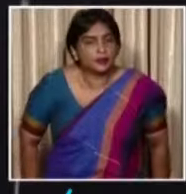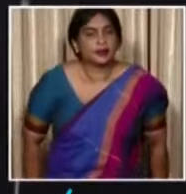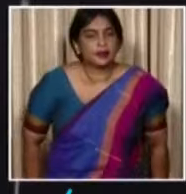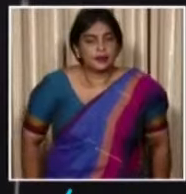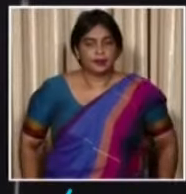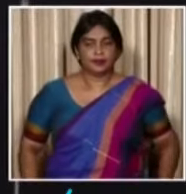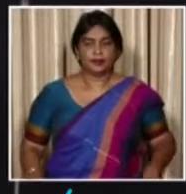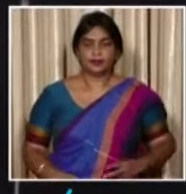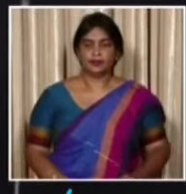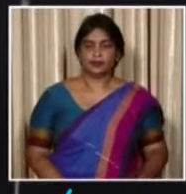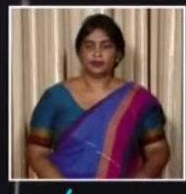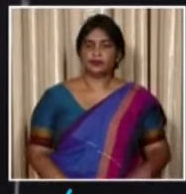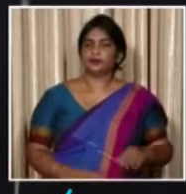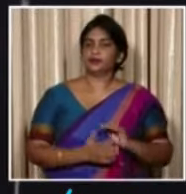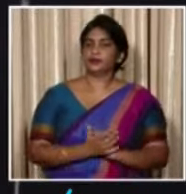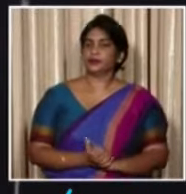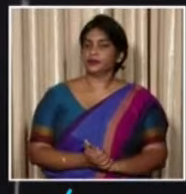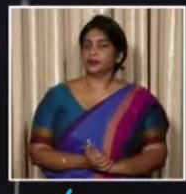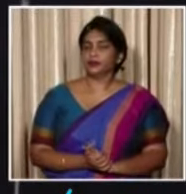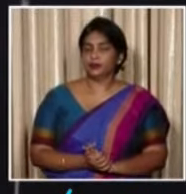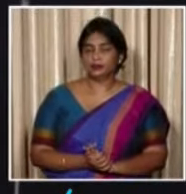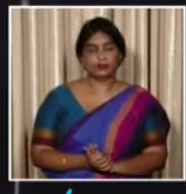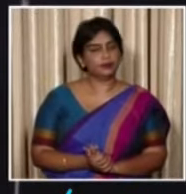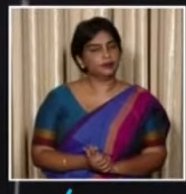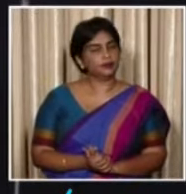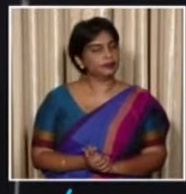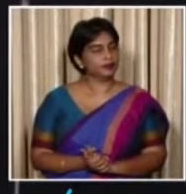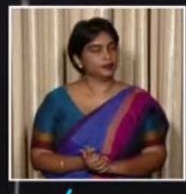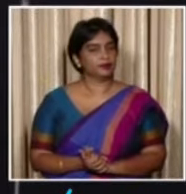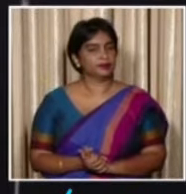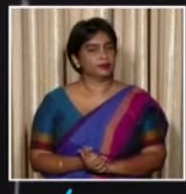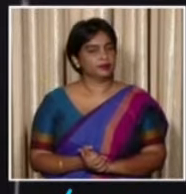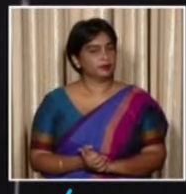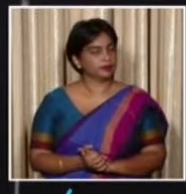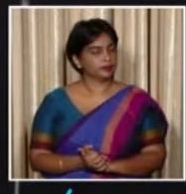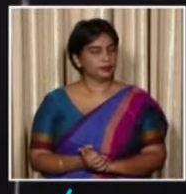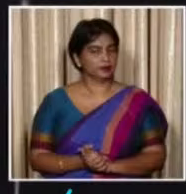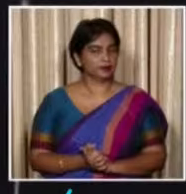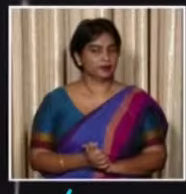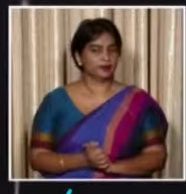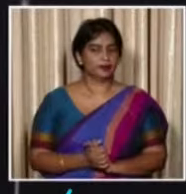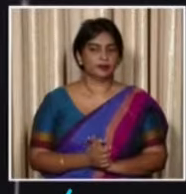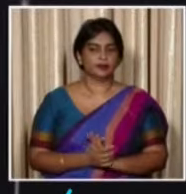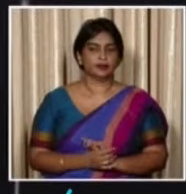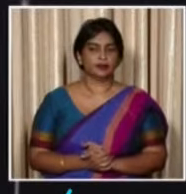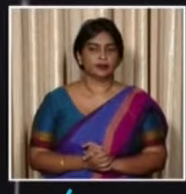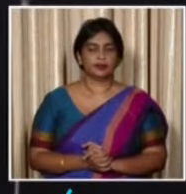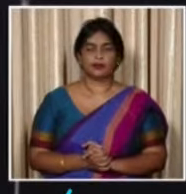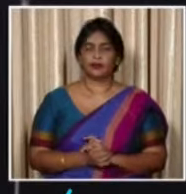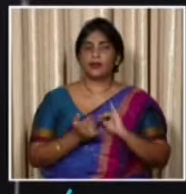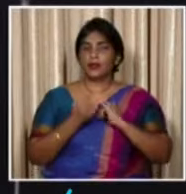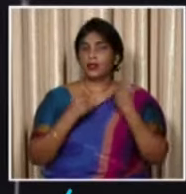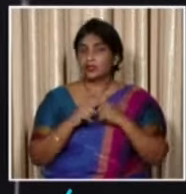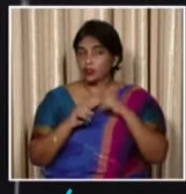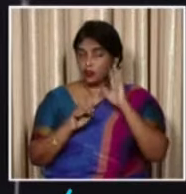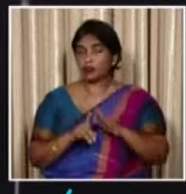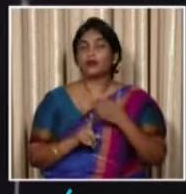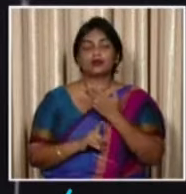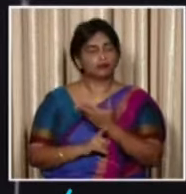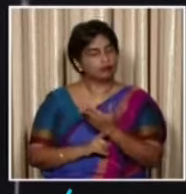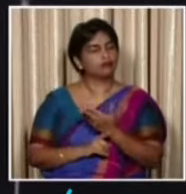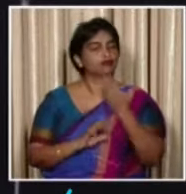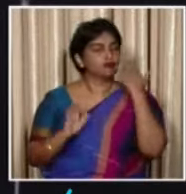freedom without distinction including distinction based on gender. නියෝජ්‍ය කතාවනකට මෙන්න මෙතන තමයි තියෙන